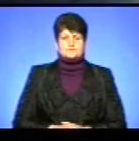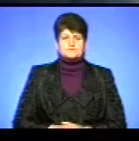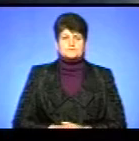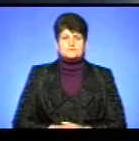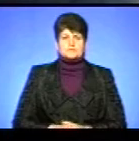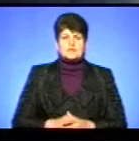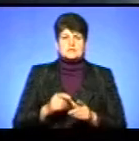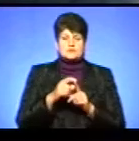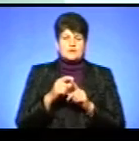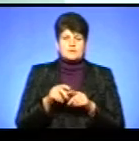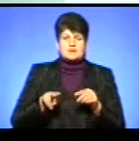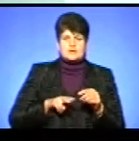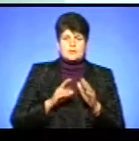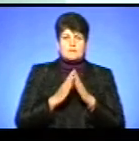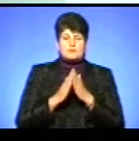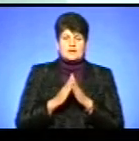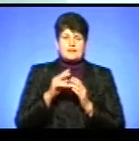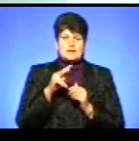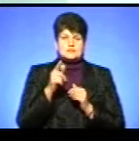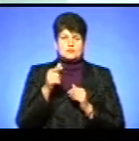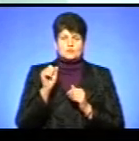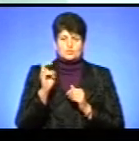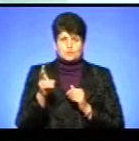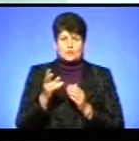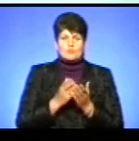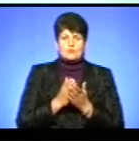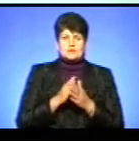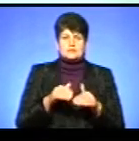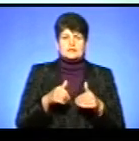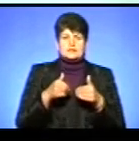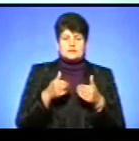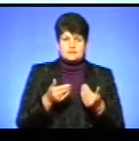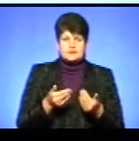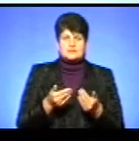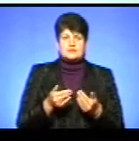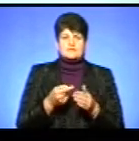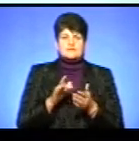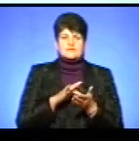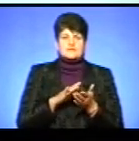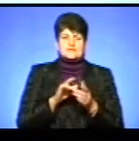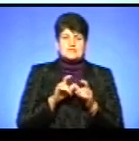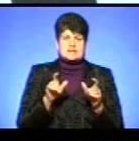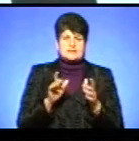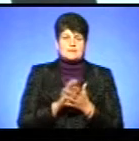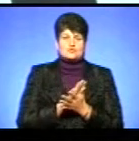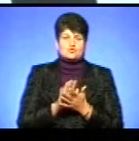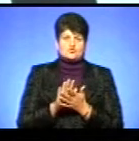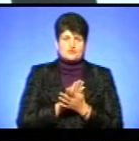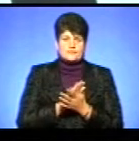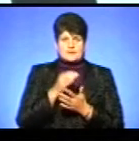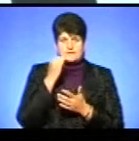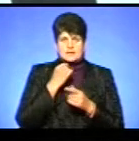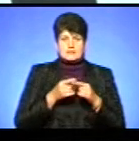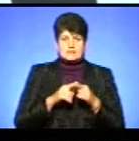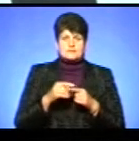За словами директора бібліотеки Лесі Гук, послуги, які надаватимуть у мультимедійному центрі, безкоштовні. Завдяки цим